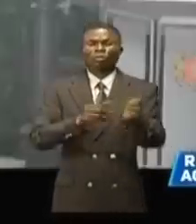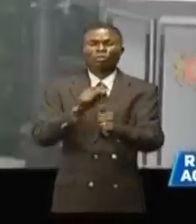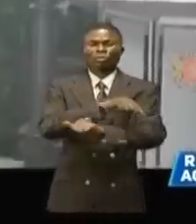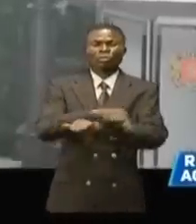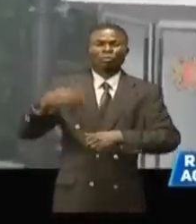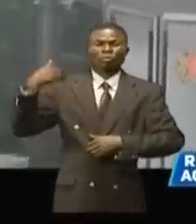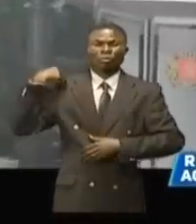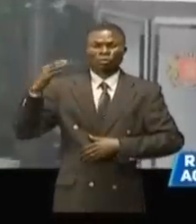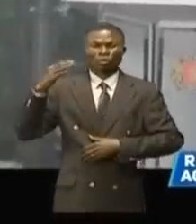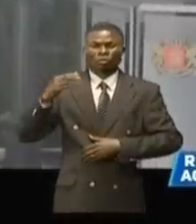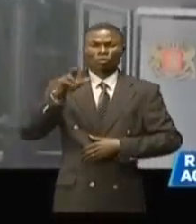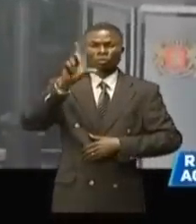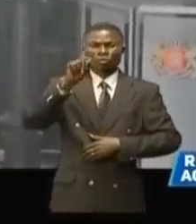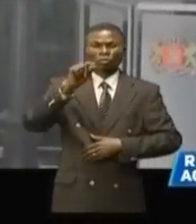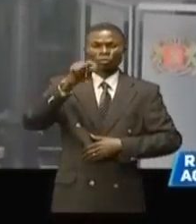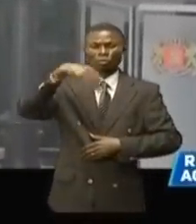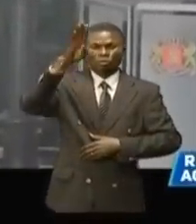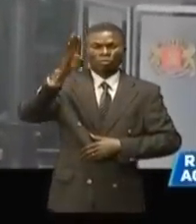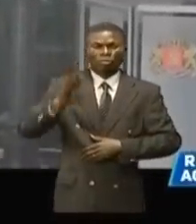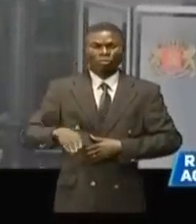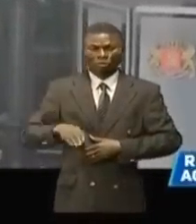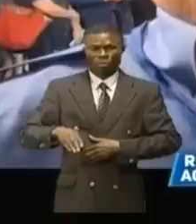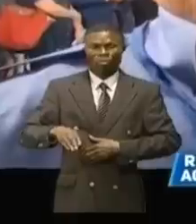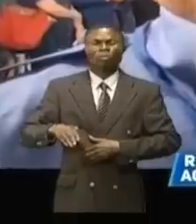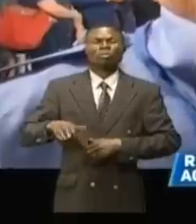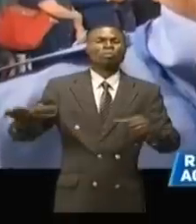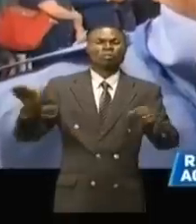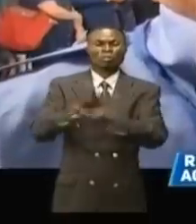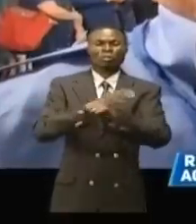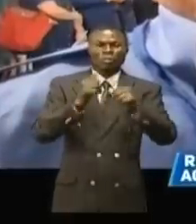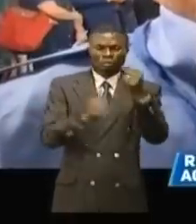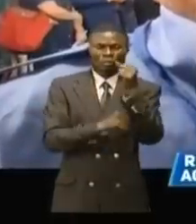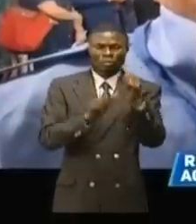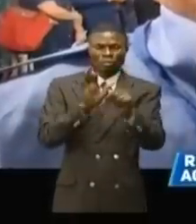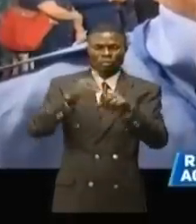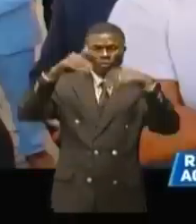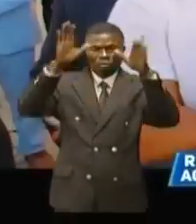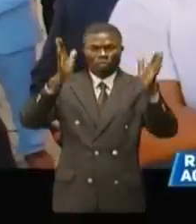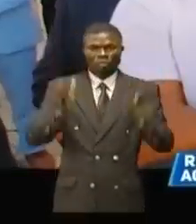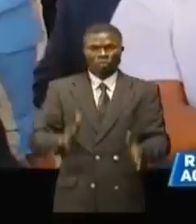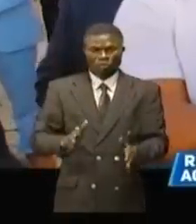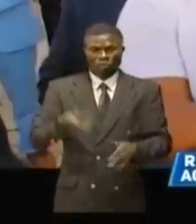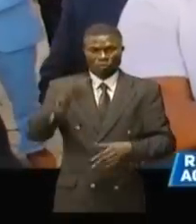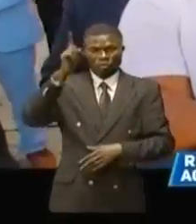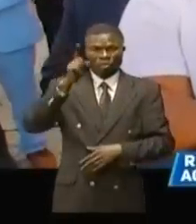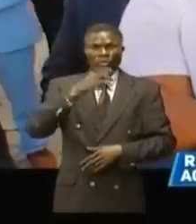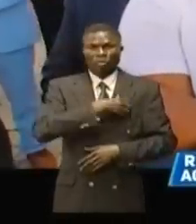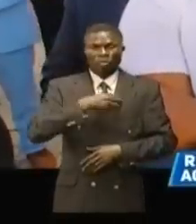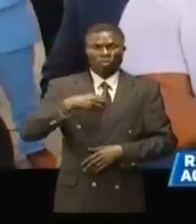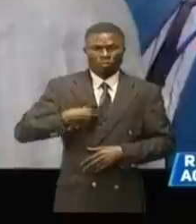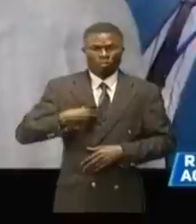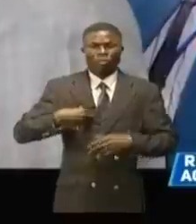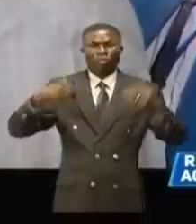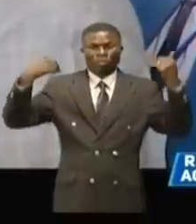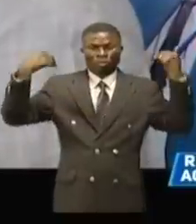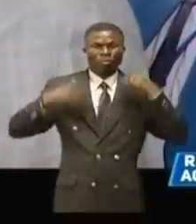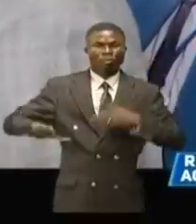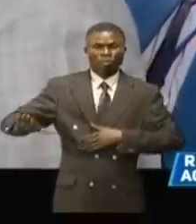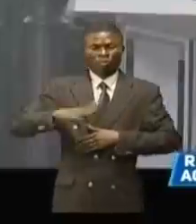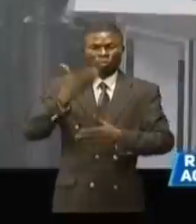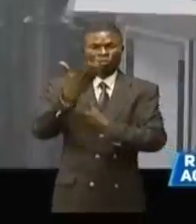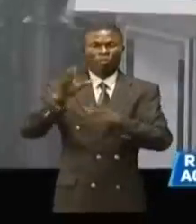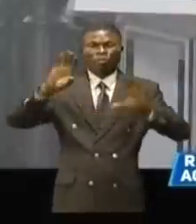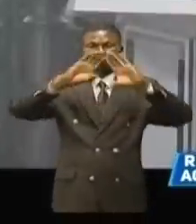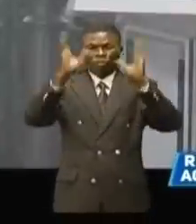institutions. 20% du territoire géorgien est occupé par des puissances étrangères. La première femme à la tête de la Géorgie appelle la